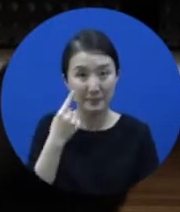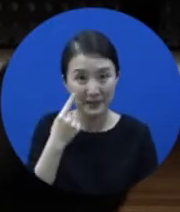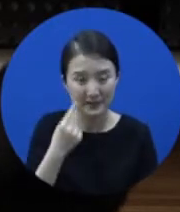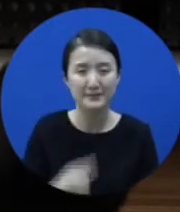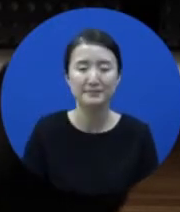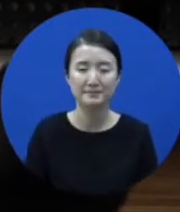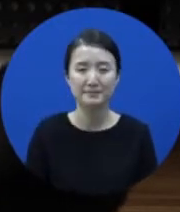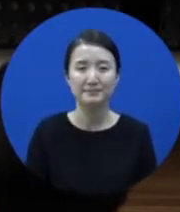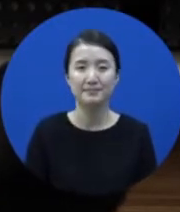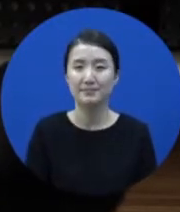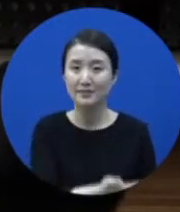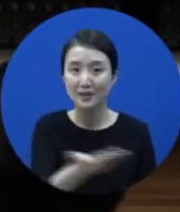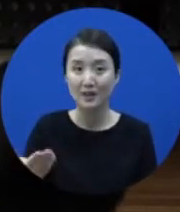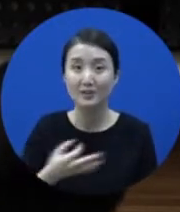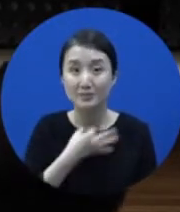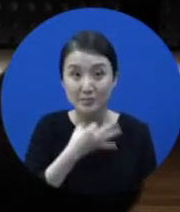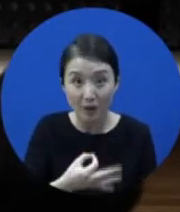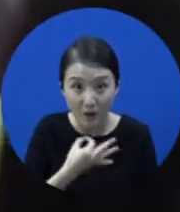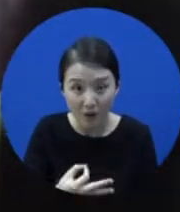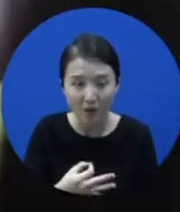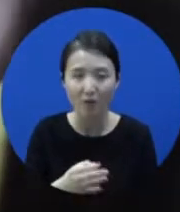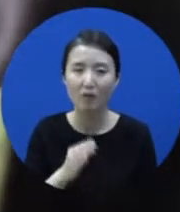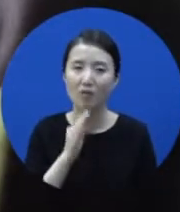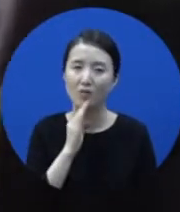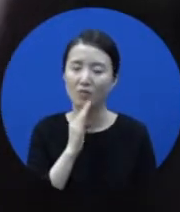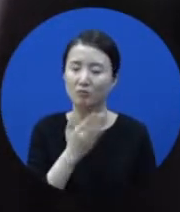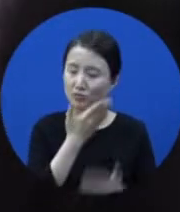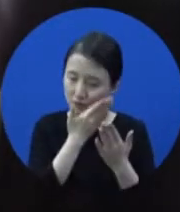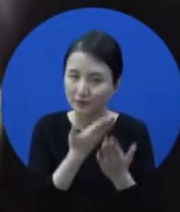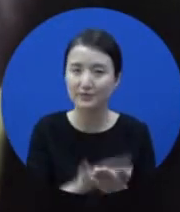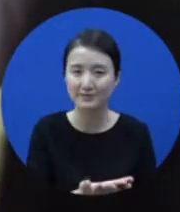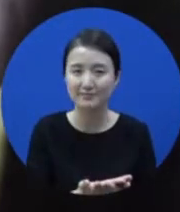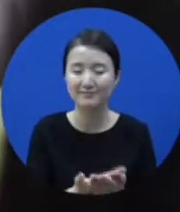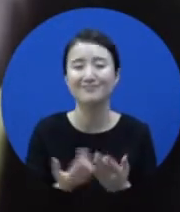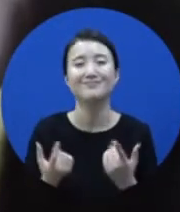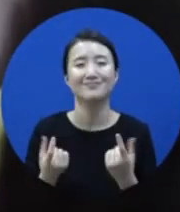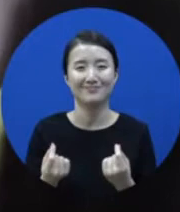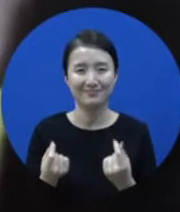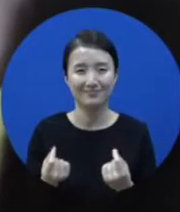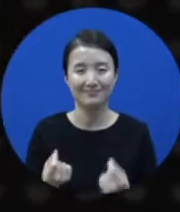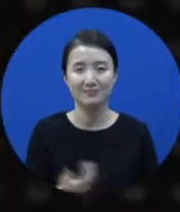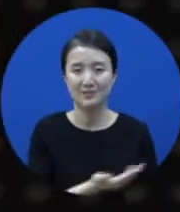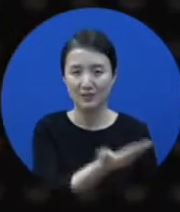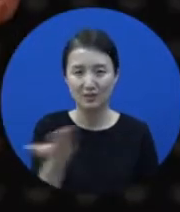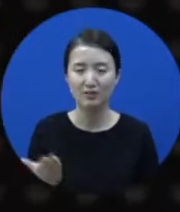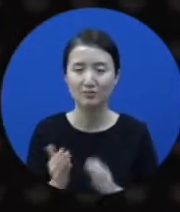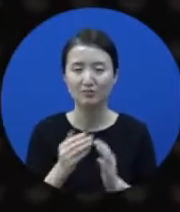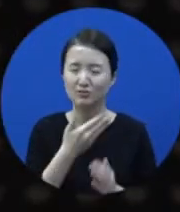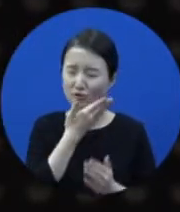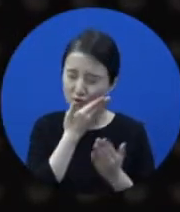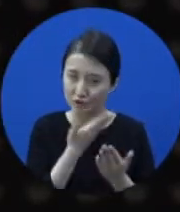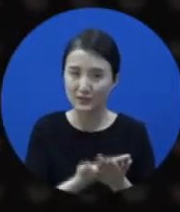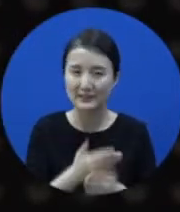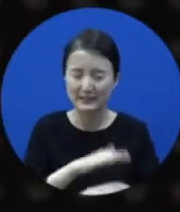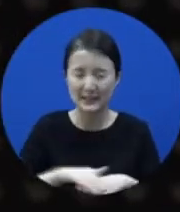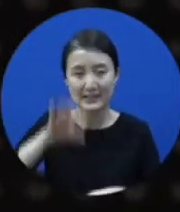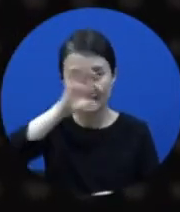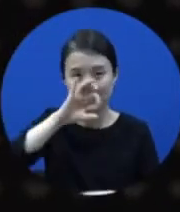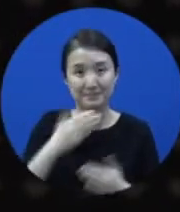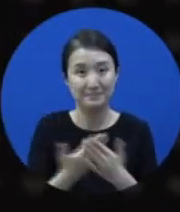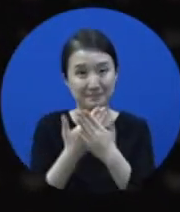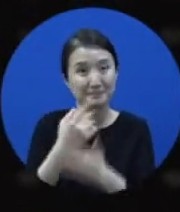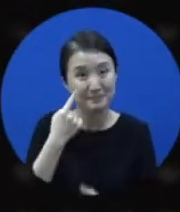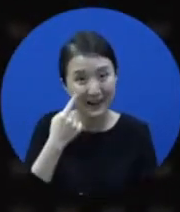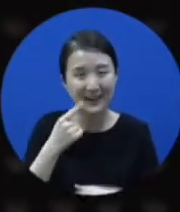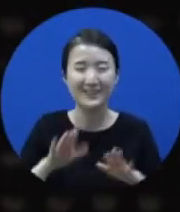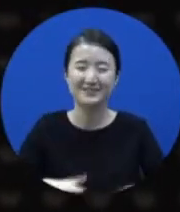외쳐봐 주세요. 자, 당신의 목소리가 무기입니다. 네, 여러분의 그 무기를 아름답게 한번 갖고 보시길